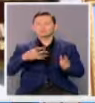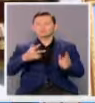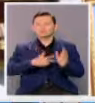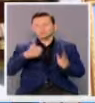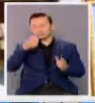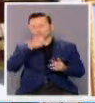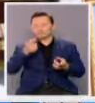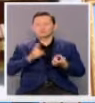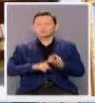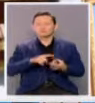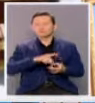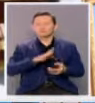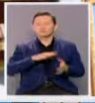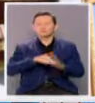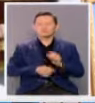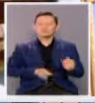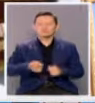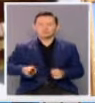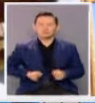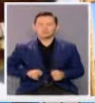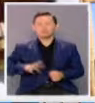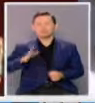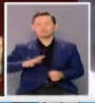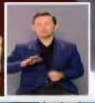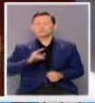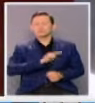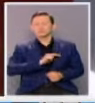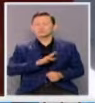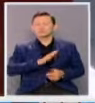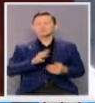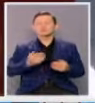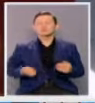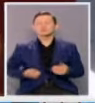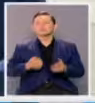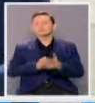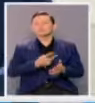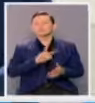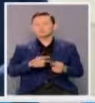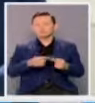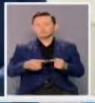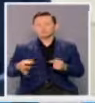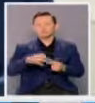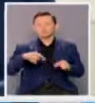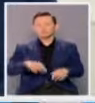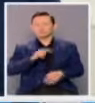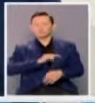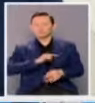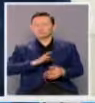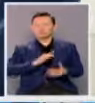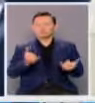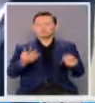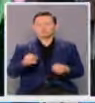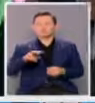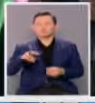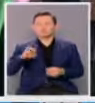1948-51 жылдары ауыл шаруашылығы бөлімінің басшысы болып қызмет еткен. Өмірінің соңына дейін облыстың дамуына үлес қосты. Бүгінде